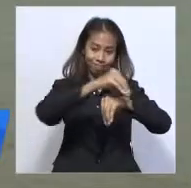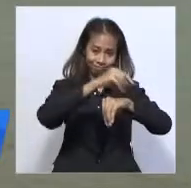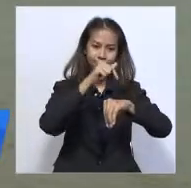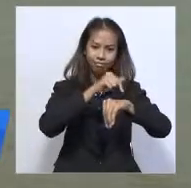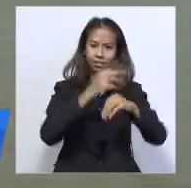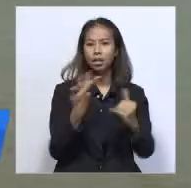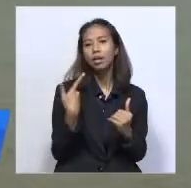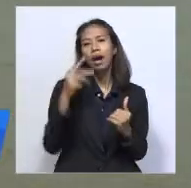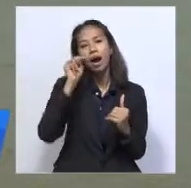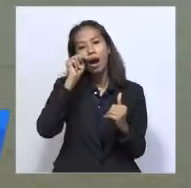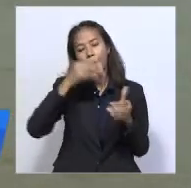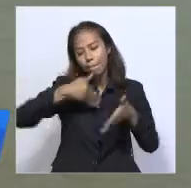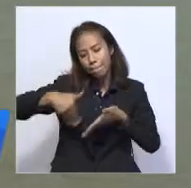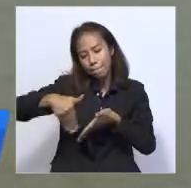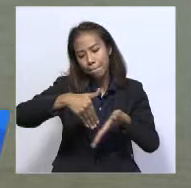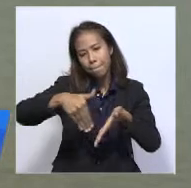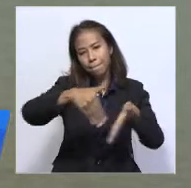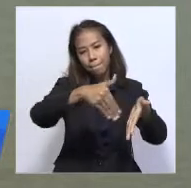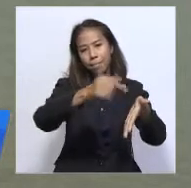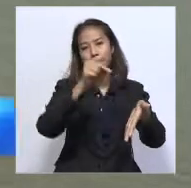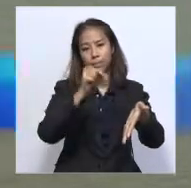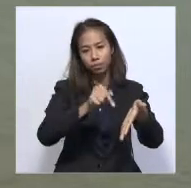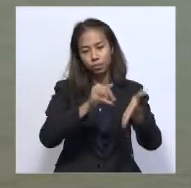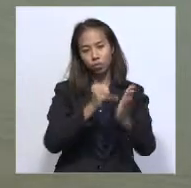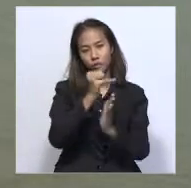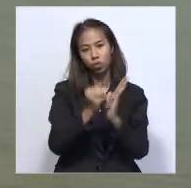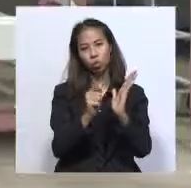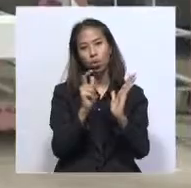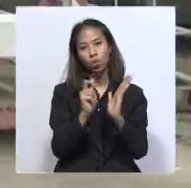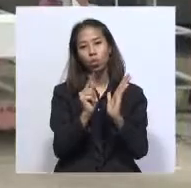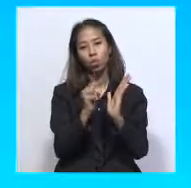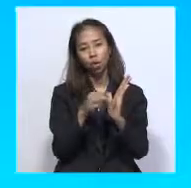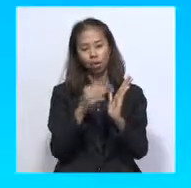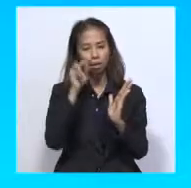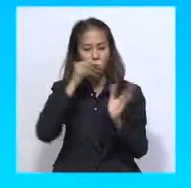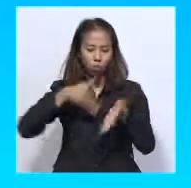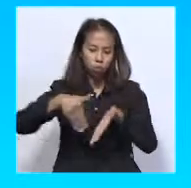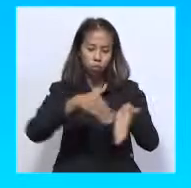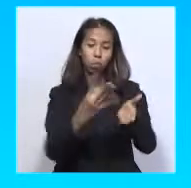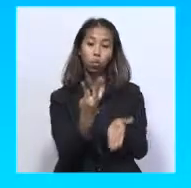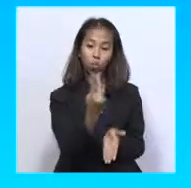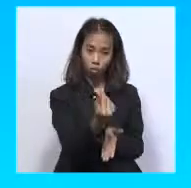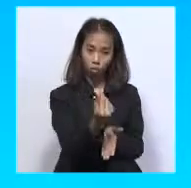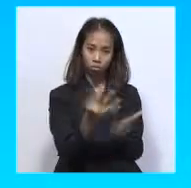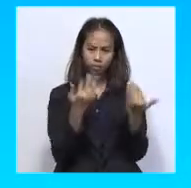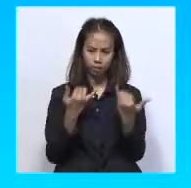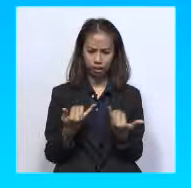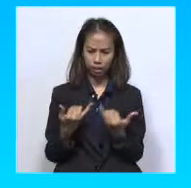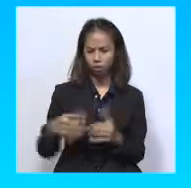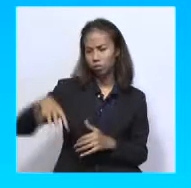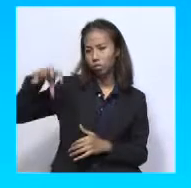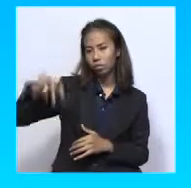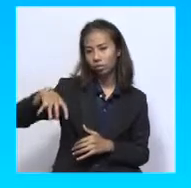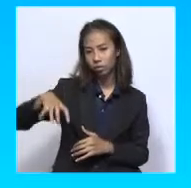าณน้ำที่ไหลลงสู่แม่น้ำตากแดดที่ไหลผ่านพื้นที่จังหวัดอุทัยธานีก็ไหลลงอย่างรวดเร็วนะครับซึ่งทางชลประทาน